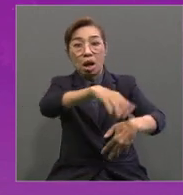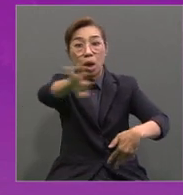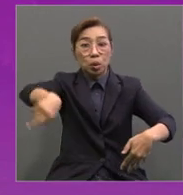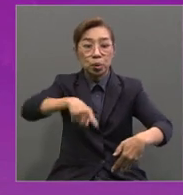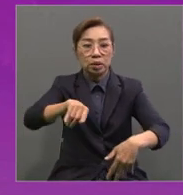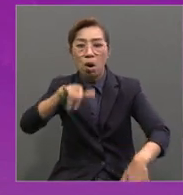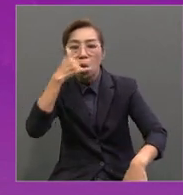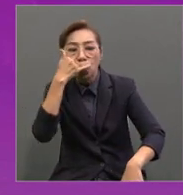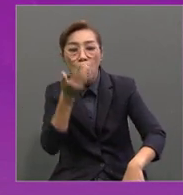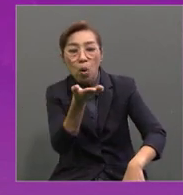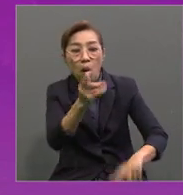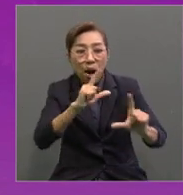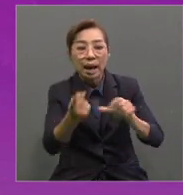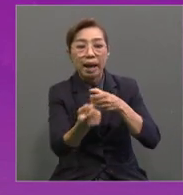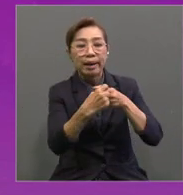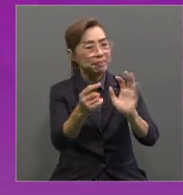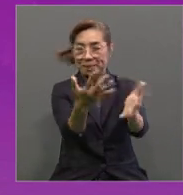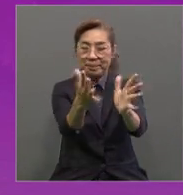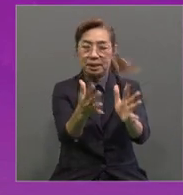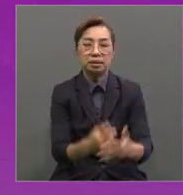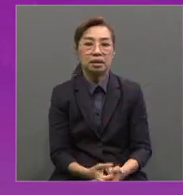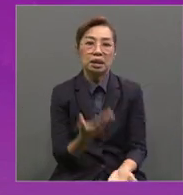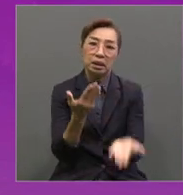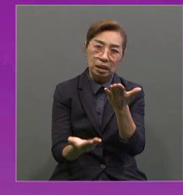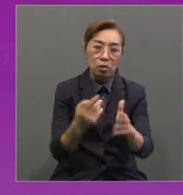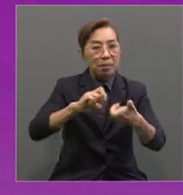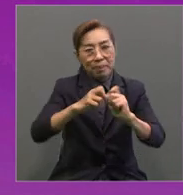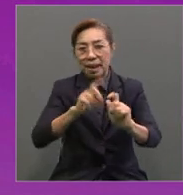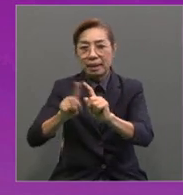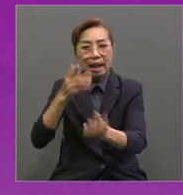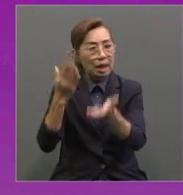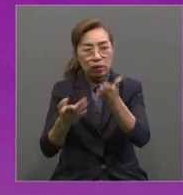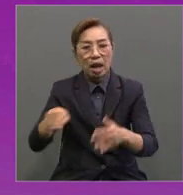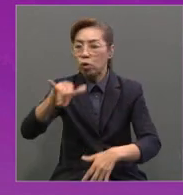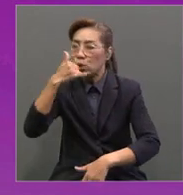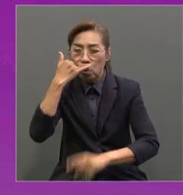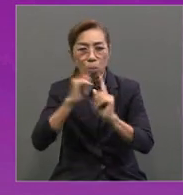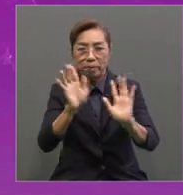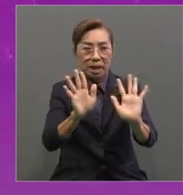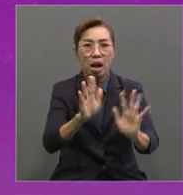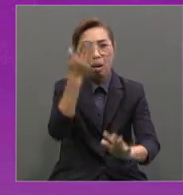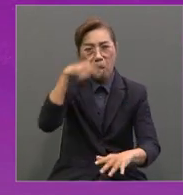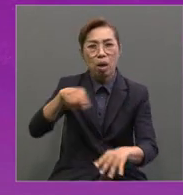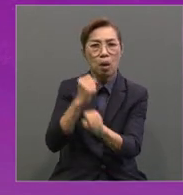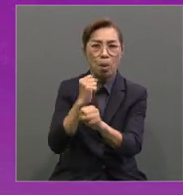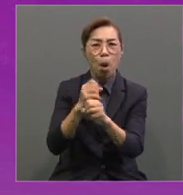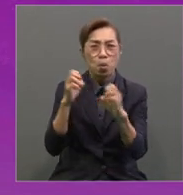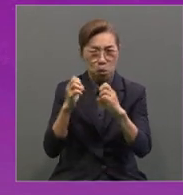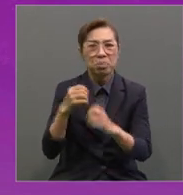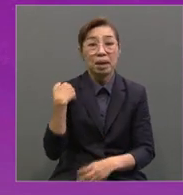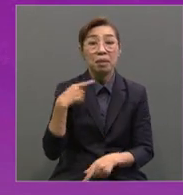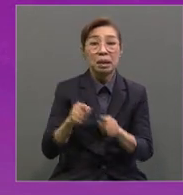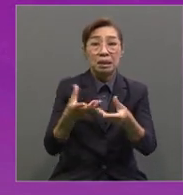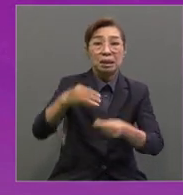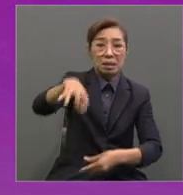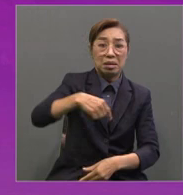ชนเพื่อขอแอดไลนหรือเหตุการณ์อะไรก็แล้วแต่ก็ไม่โทรหาค่ะเนเพราะว่าเาก็น่าจะยุ่งนะเคยไปที่ดินเนี่ยบาง